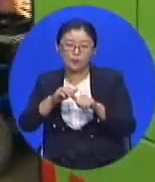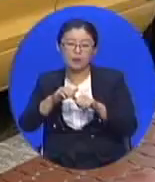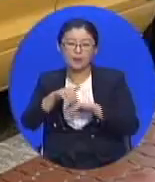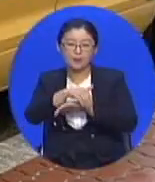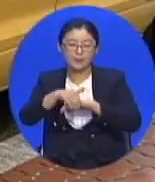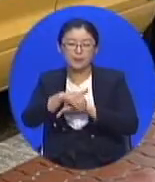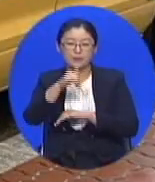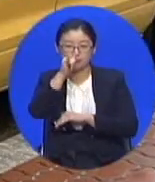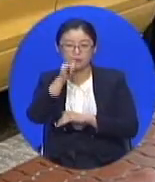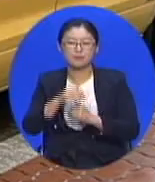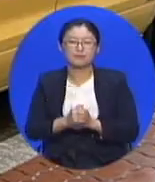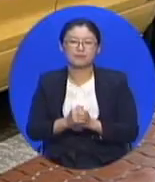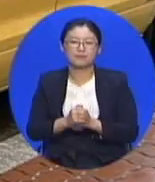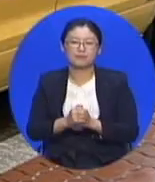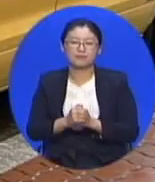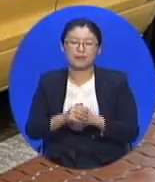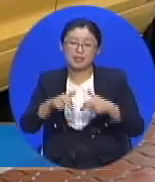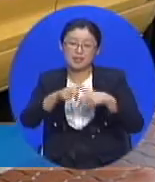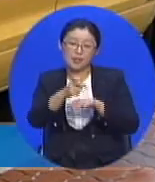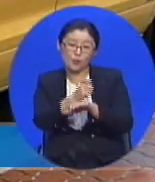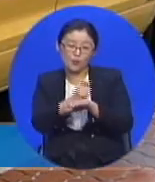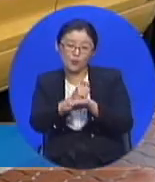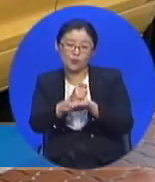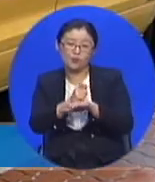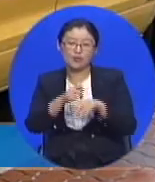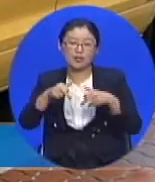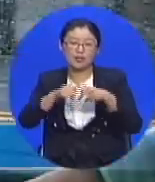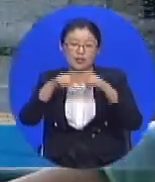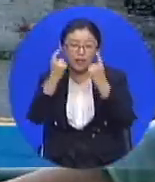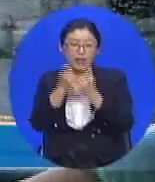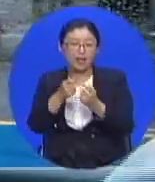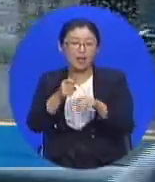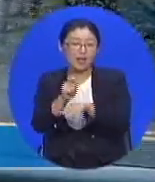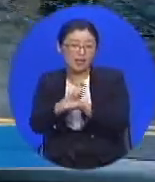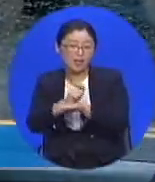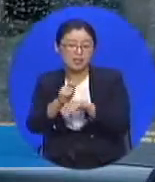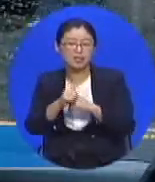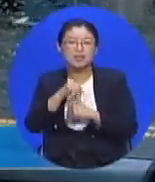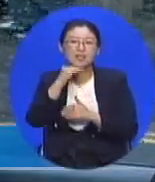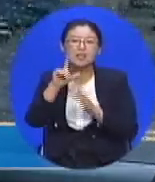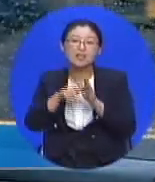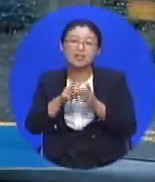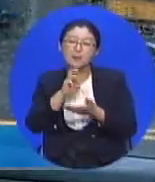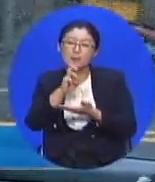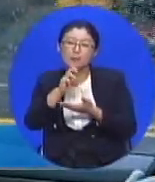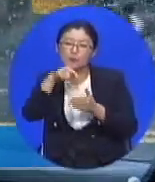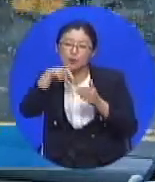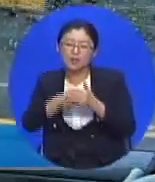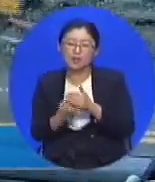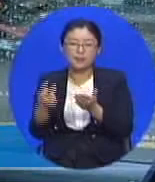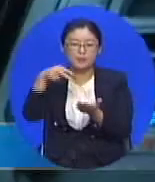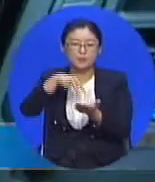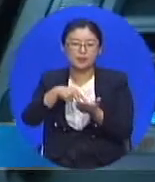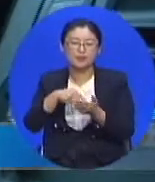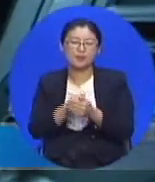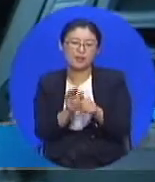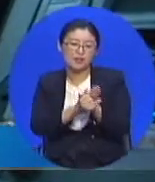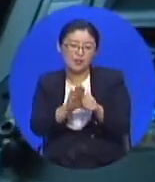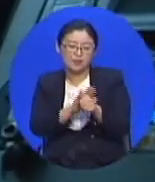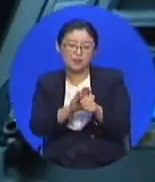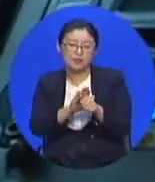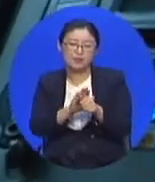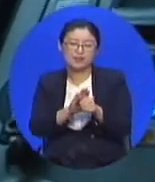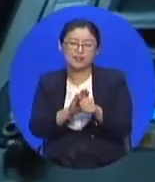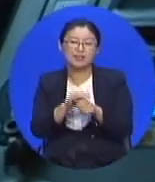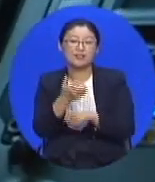있습니다. 또한 장애인 콜택시와 장애인 전용 개인 택시는 대기시간 30분 이내에 탑승할 수 있도록 서비스의 양과